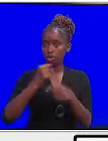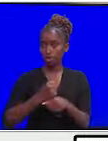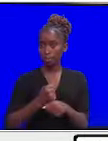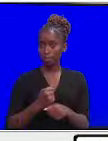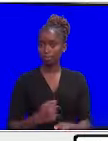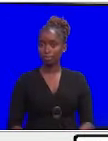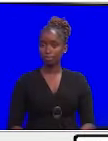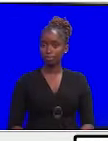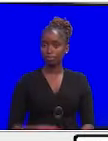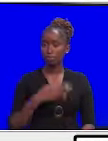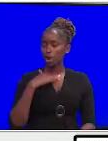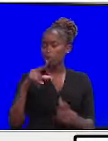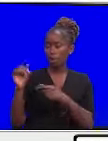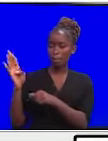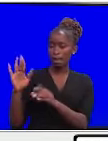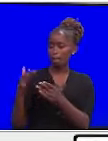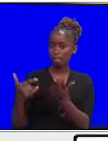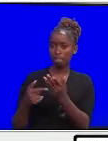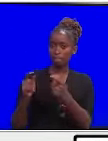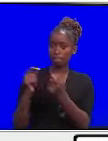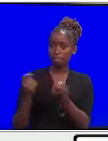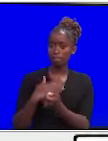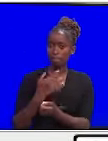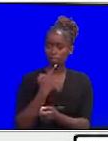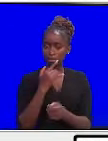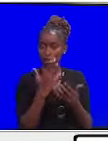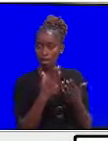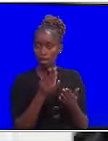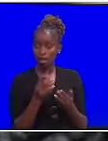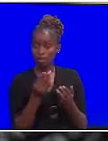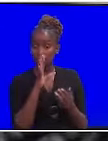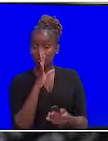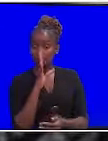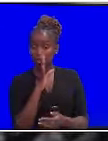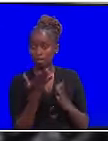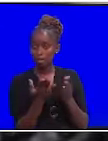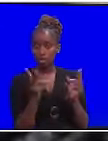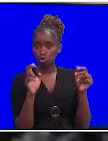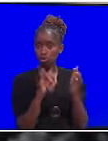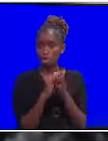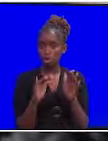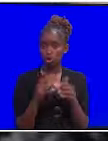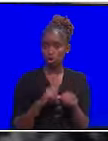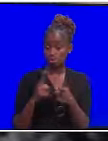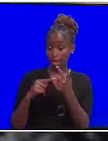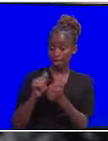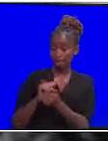my technical team, yes, and tell them how can we address this issue, exactly, so that when you come on Friday, yes,